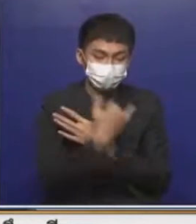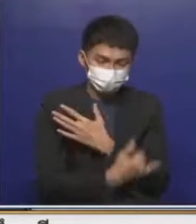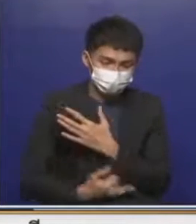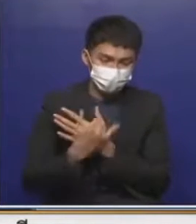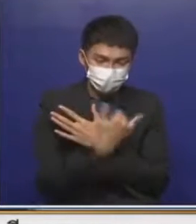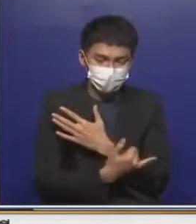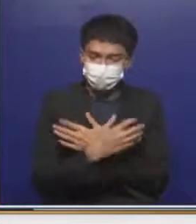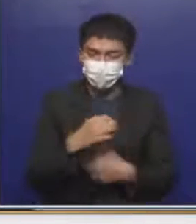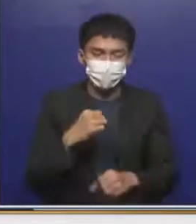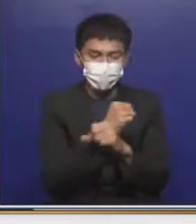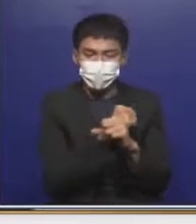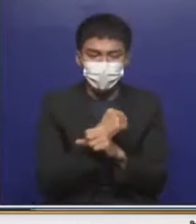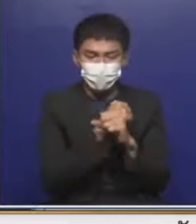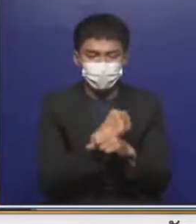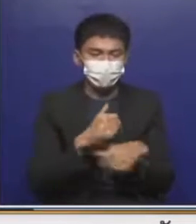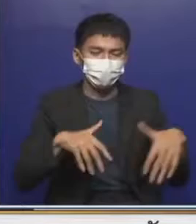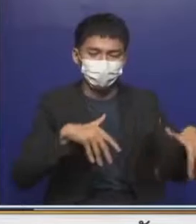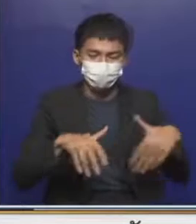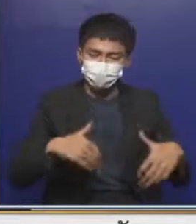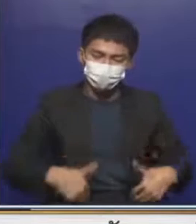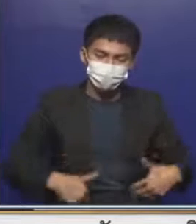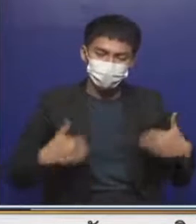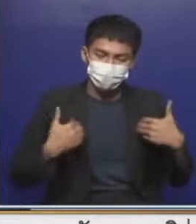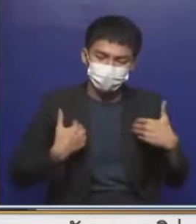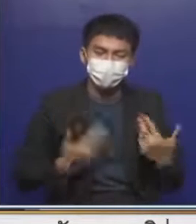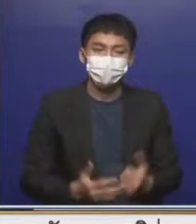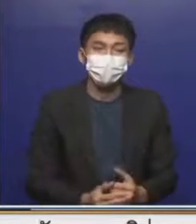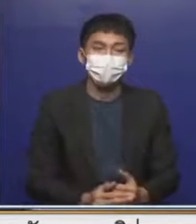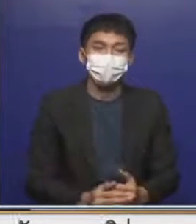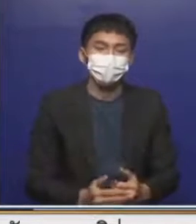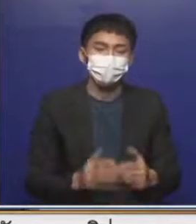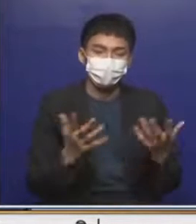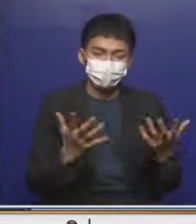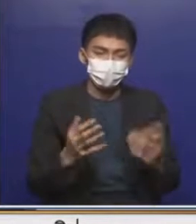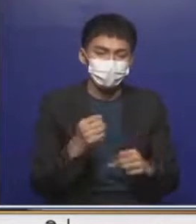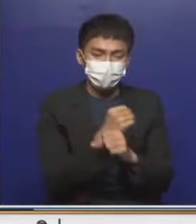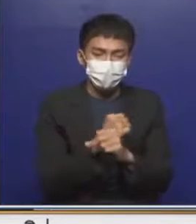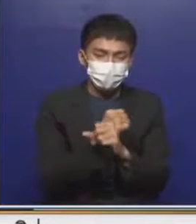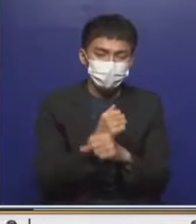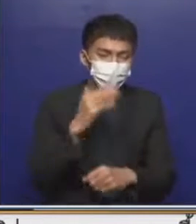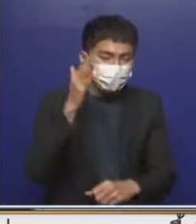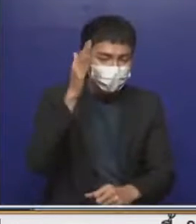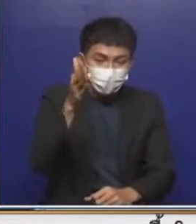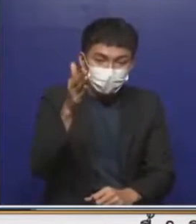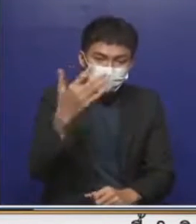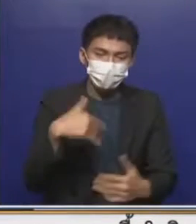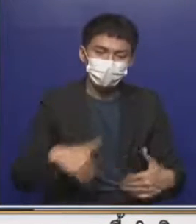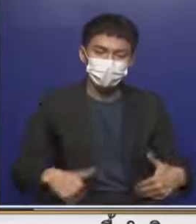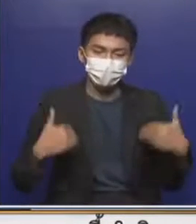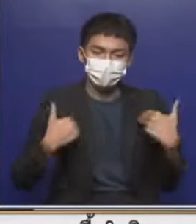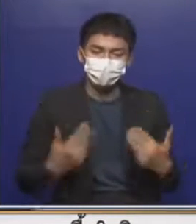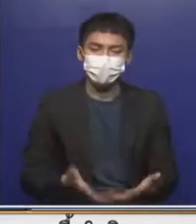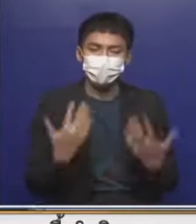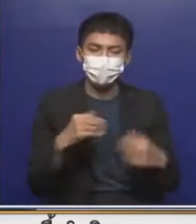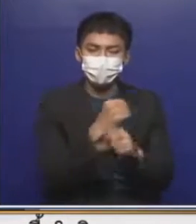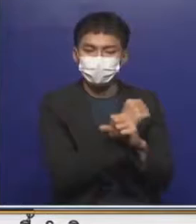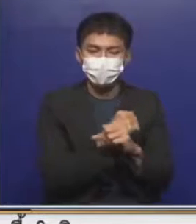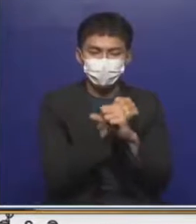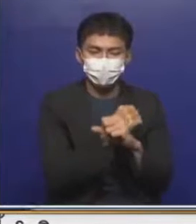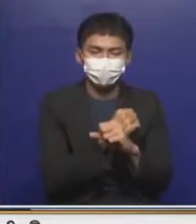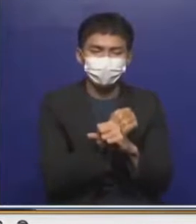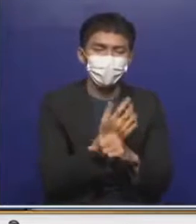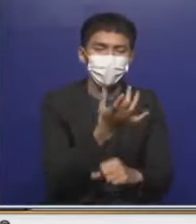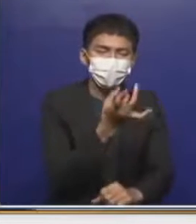กชีวิของประชาชนประเทศที่ไม่คิดจะปองกอนาคตของประชาชนแล้จะป้องกัประเทศแบบนี้ไปเพื่ออะไร